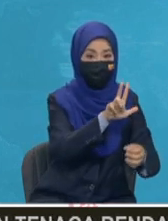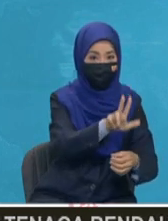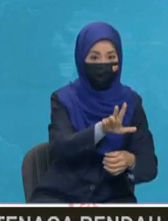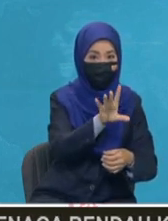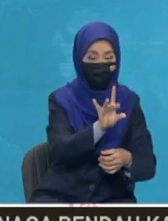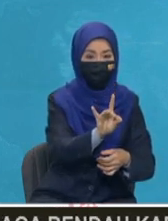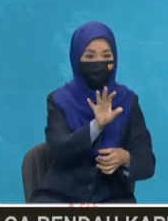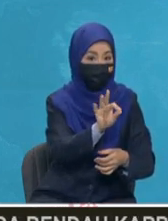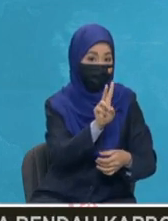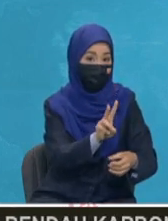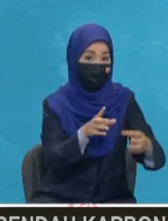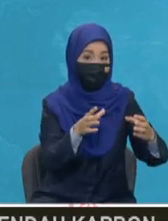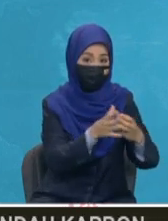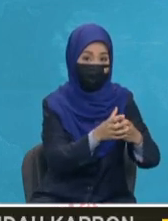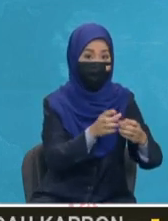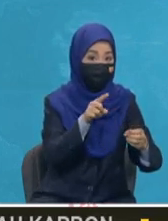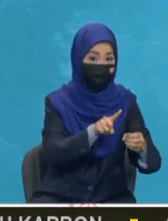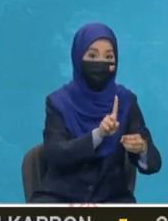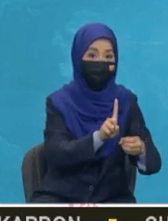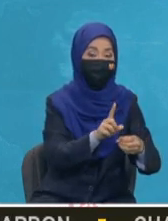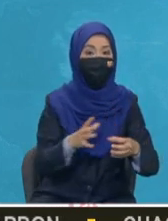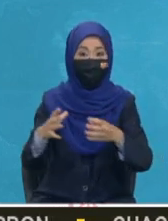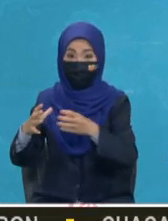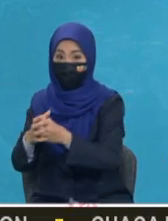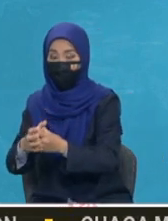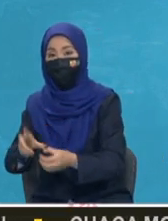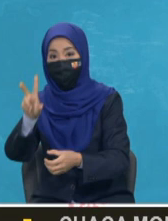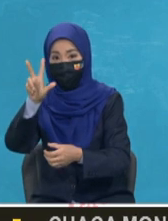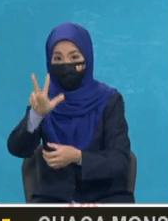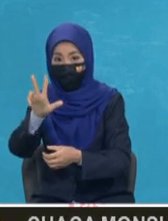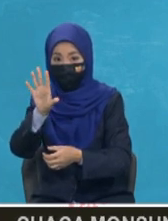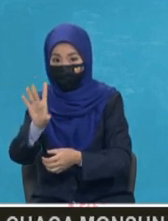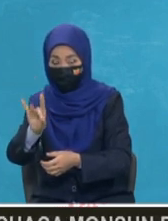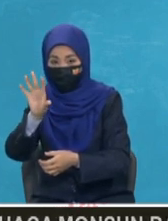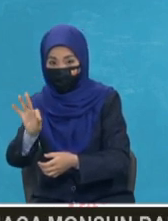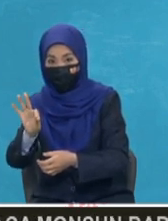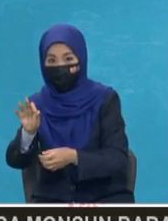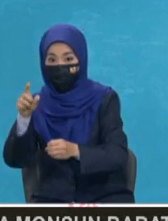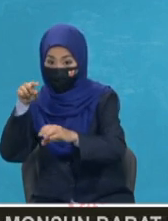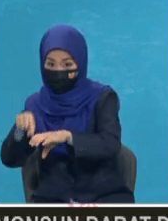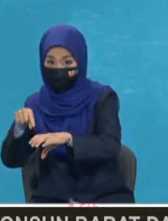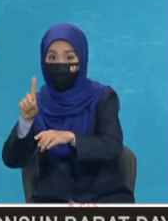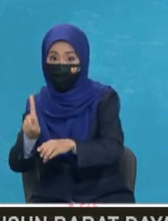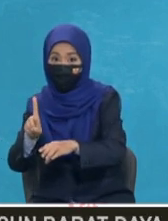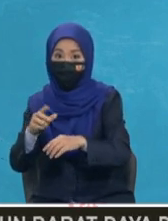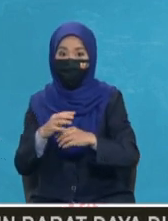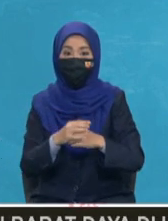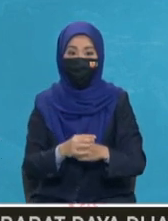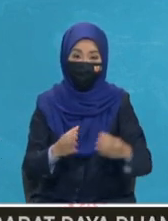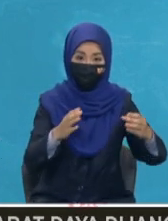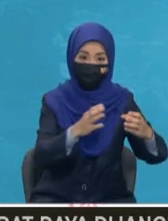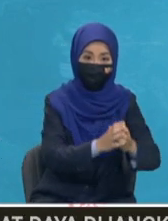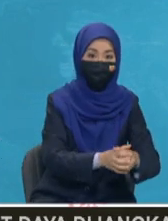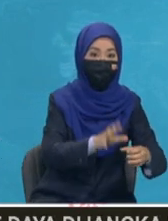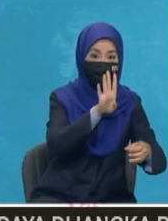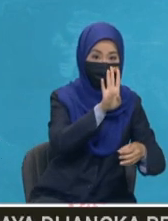3892 yang mengandungi satu cash baru khas t389 yang mengandungi satu casual Clash